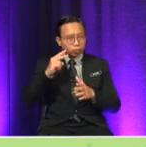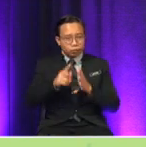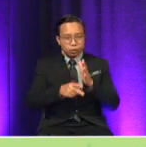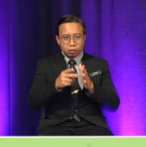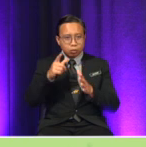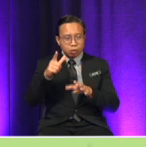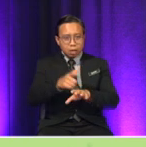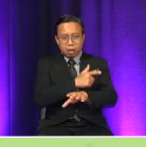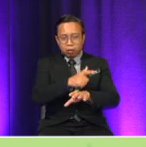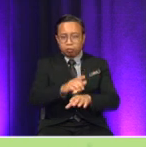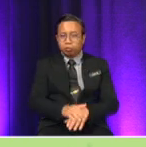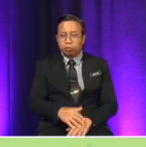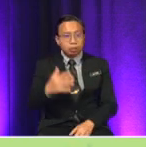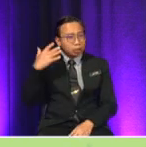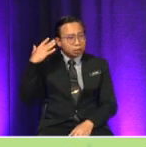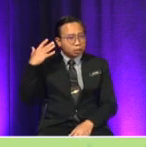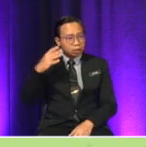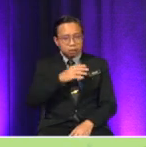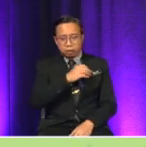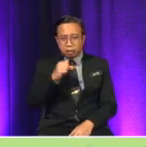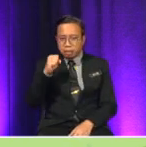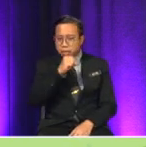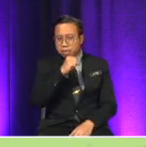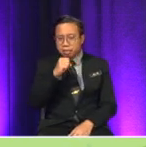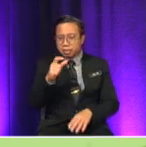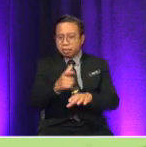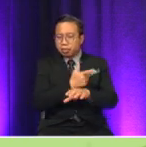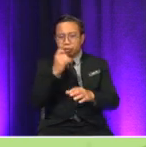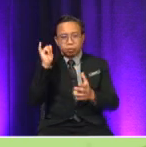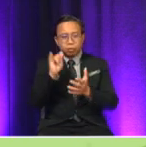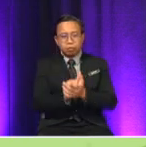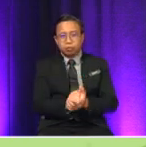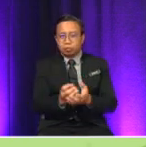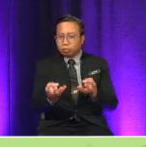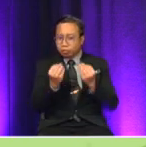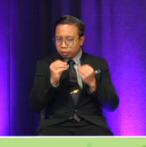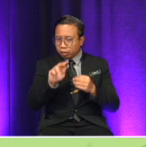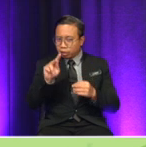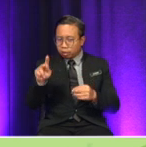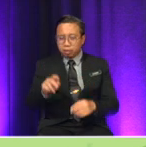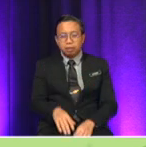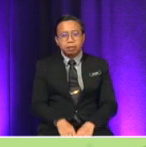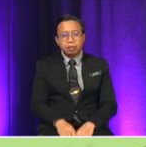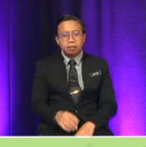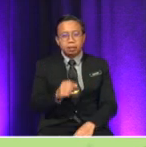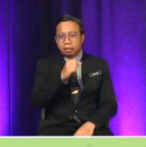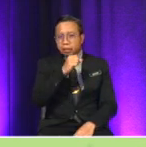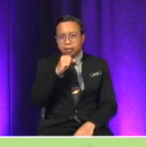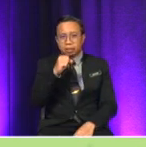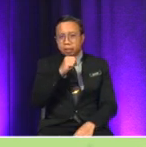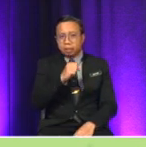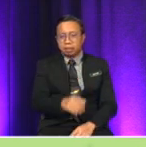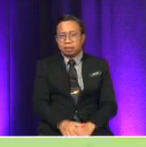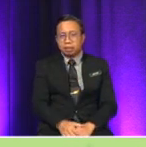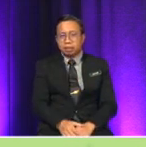meminta kanak-kanak mendengar dan menyanyi lagu tersebut. Yang kelima, meminta kanak-kanak menyanyikan lagu tersebut sambil membimbing kanak-kanak